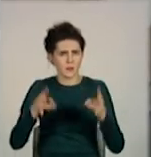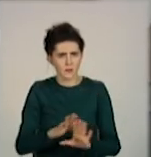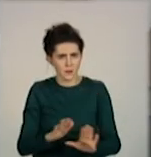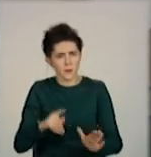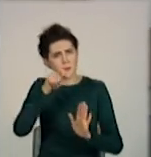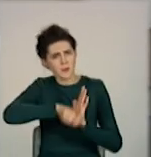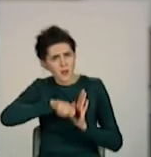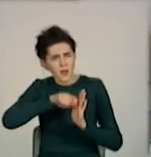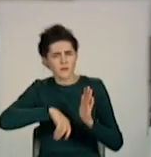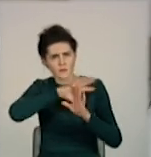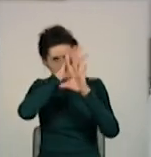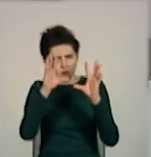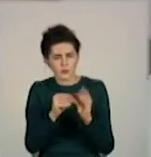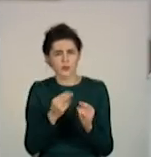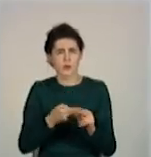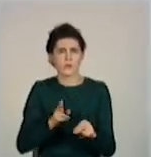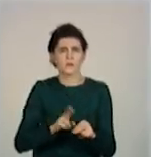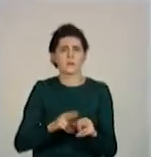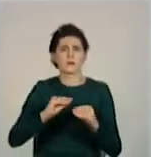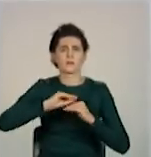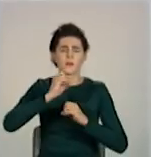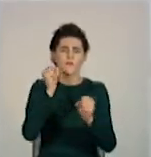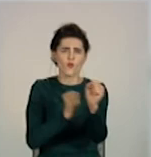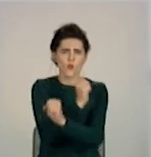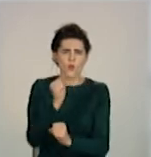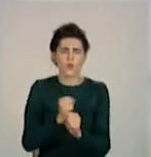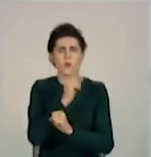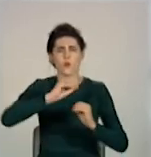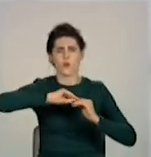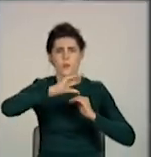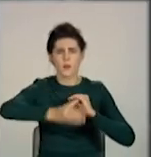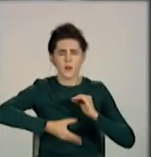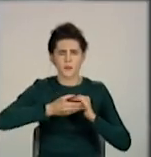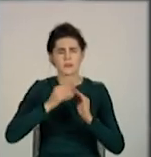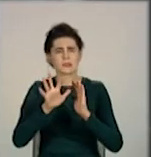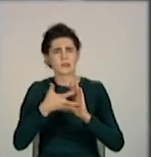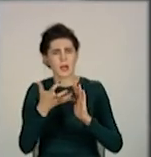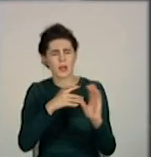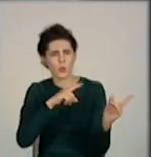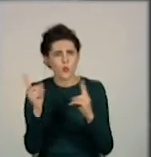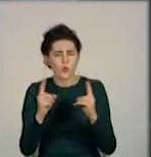автомобіль. Особливу увагу варто приділити стану двигуна, коліс, оптики та склоочисників.